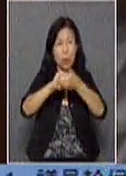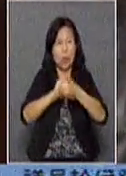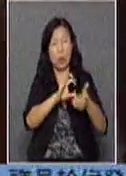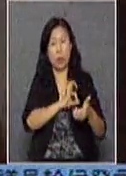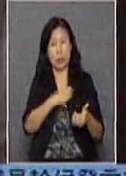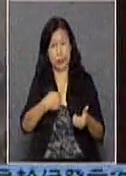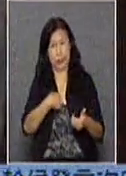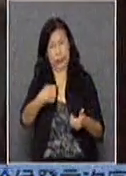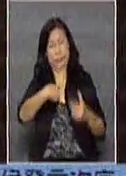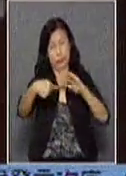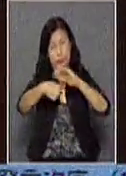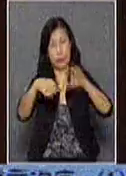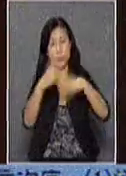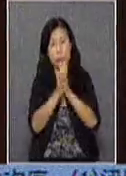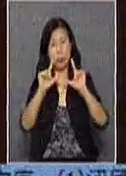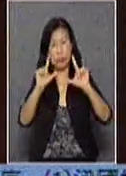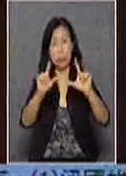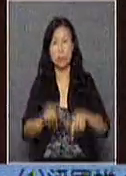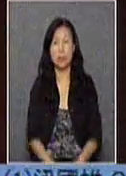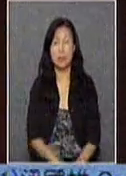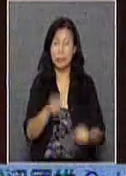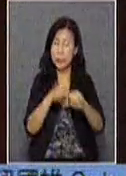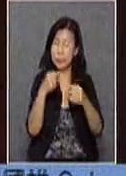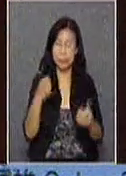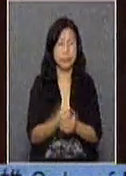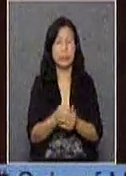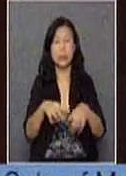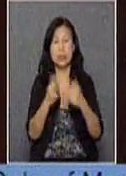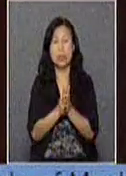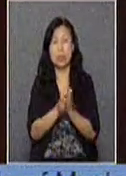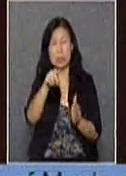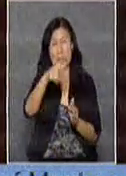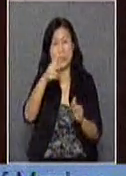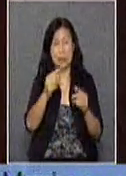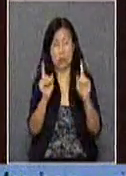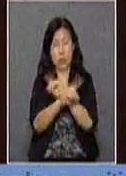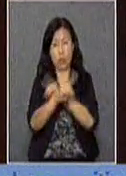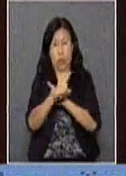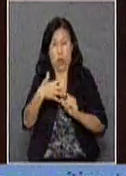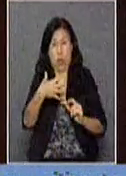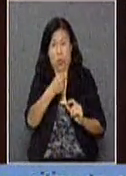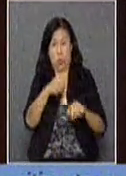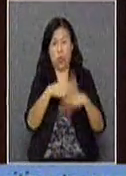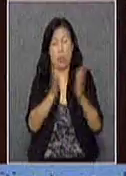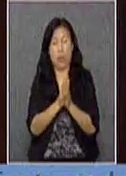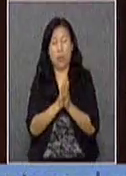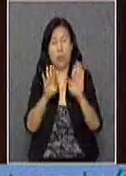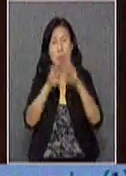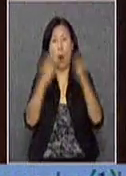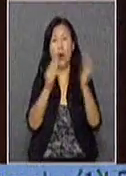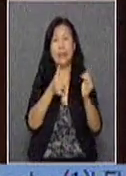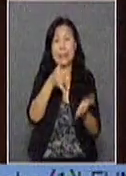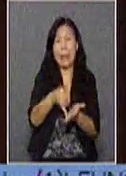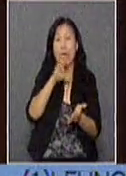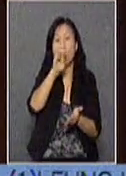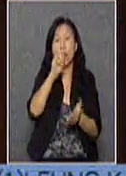人嚟去作出回應。不過好可惜咧，就係當時處理主席咧就唔俾我展開呢個發言。所